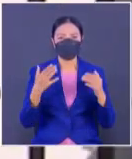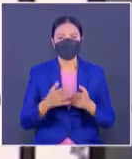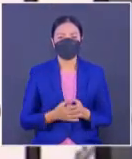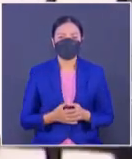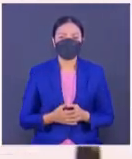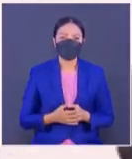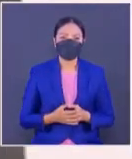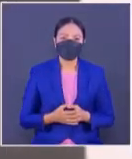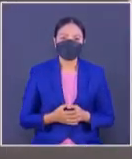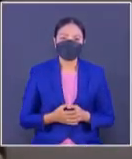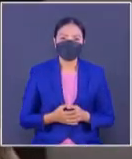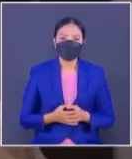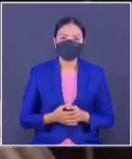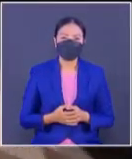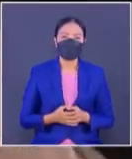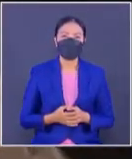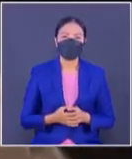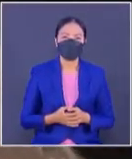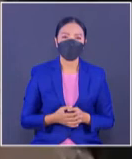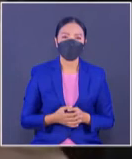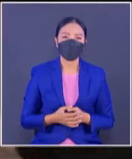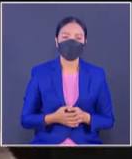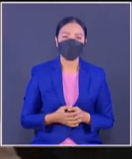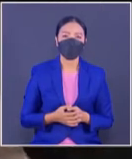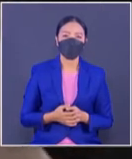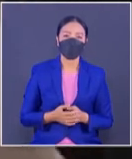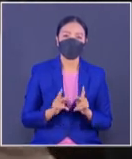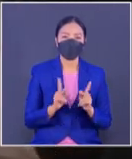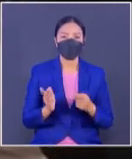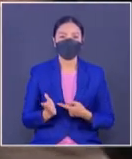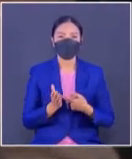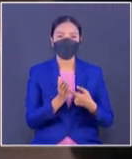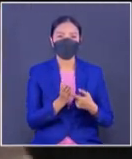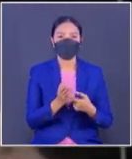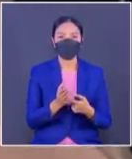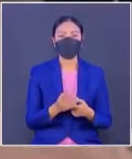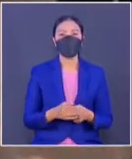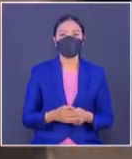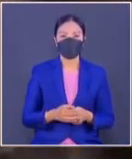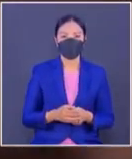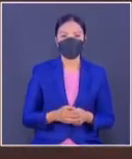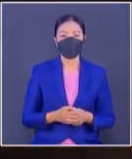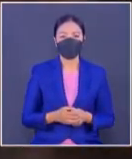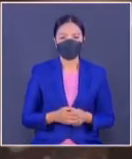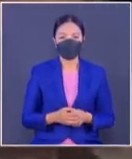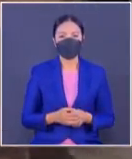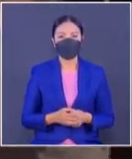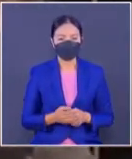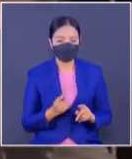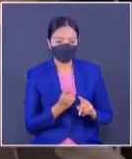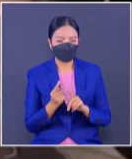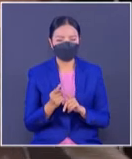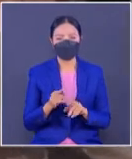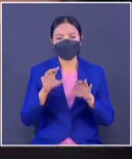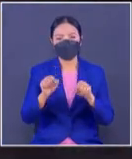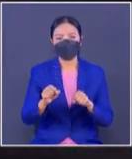ใช้ผ่านไปยังประเทศออสเตรียครับโดยกรรมธิการเสนอให้นำมาตรการเชิงรุกมาใช้ในการติดตามตัว